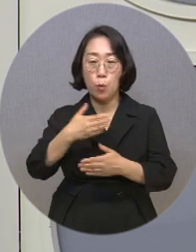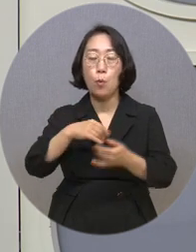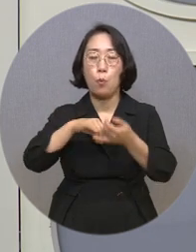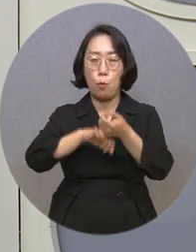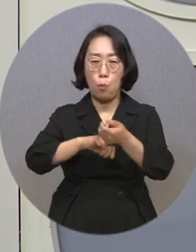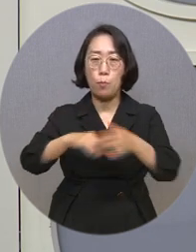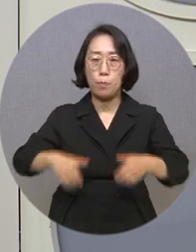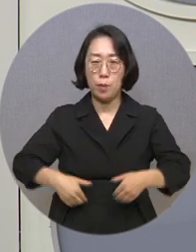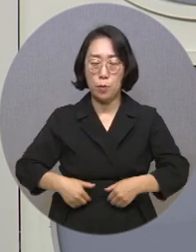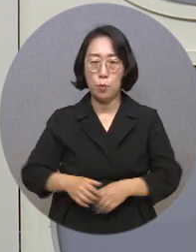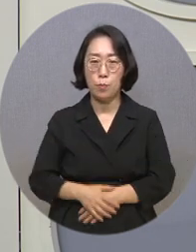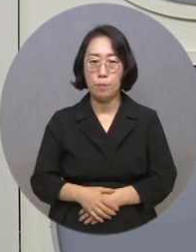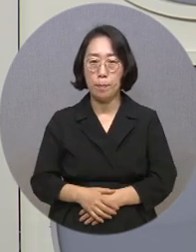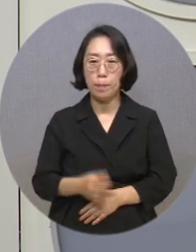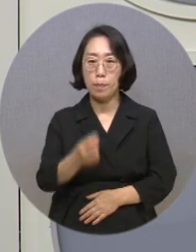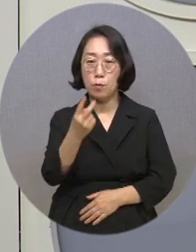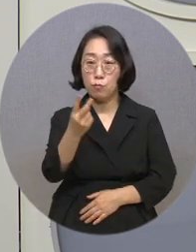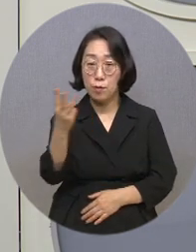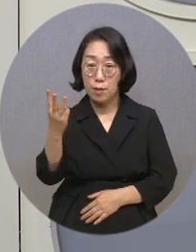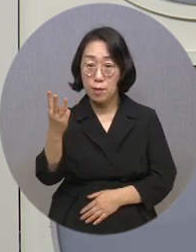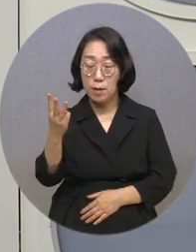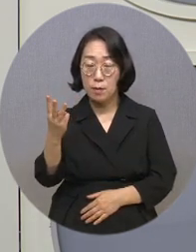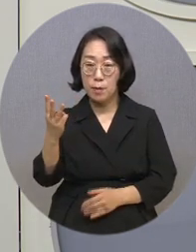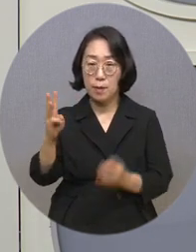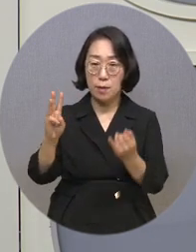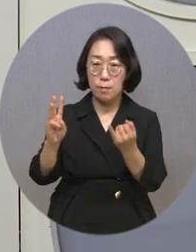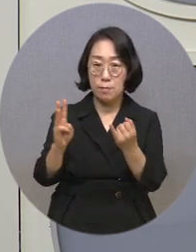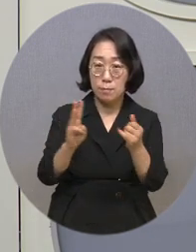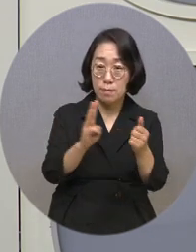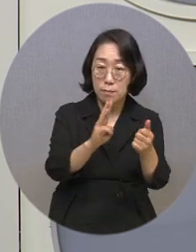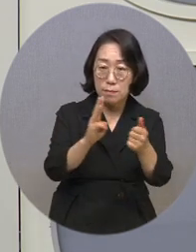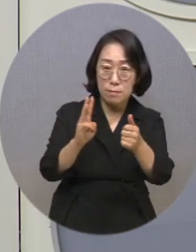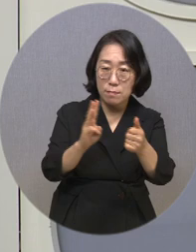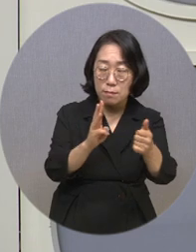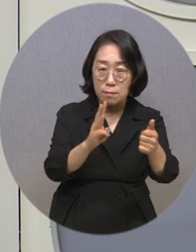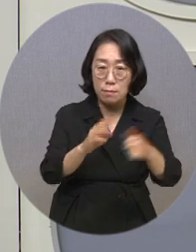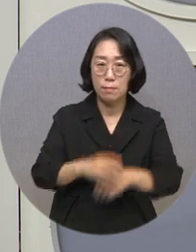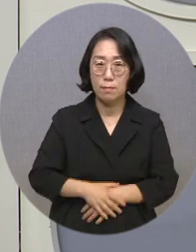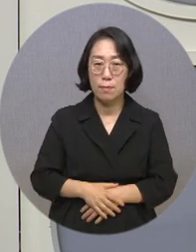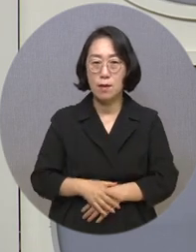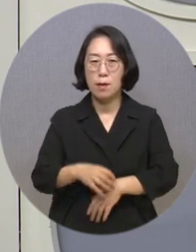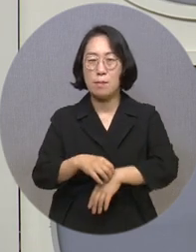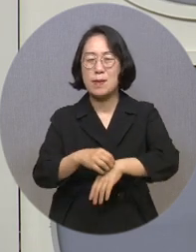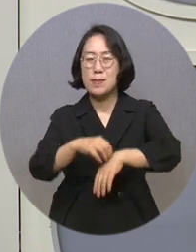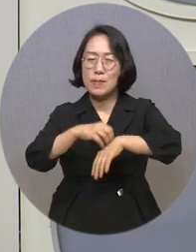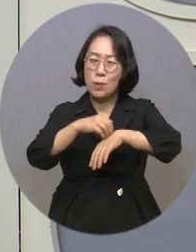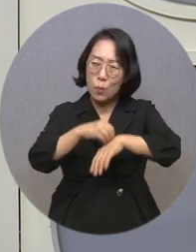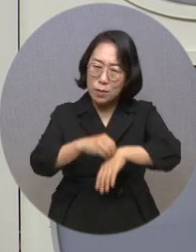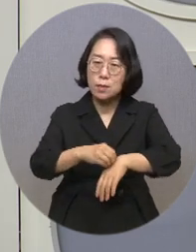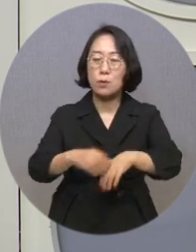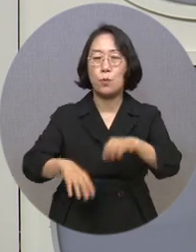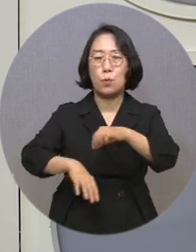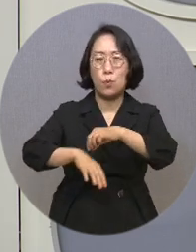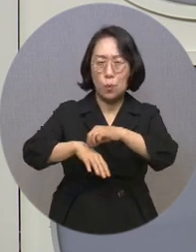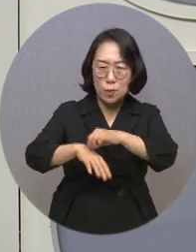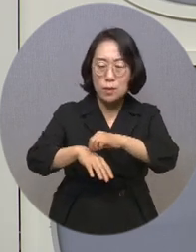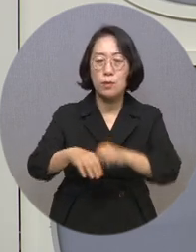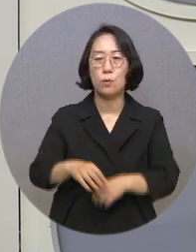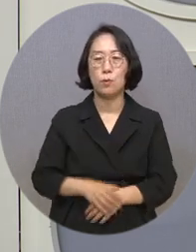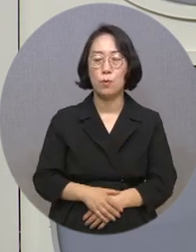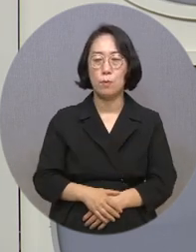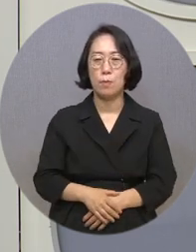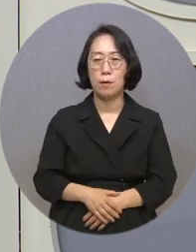거의 두세 사람이 같이 모시고 그냥 들어가야 돼요. 그럴 때 어르신이 막 반항하면서 이거 다 뜯고 난리가 막